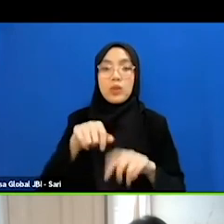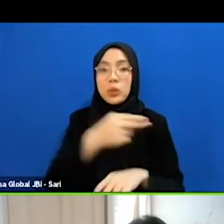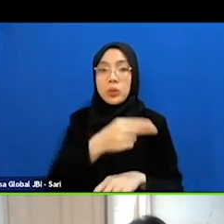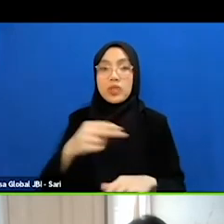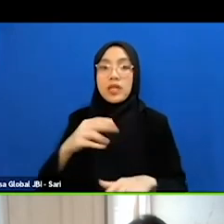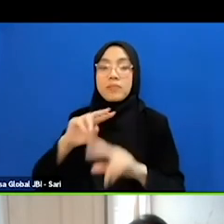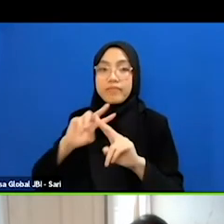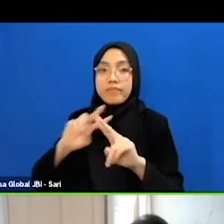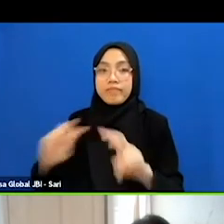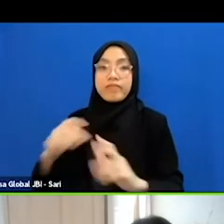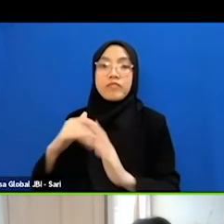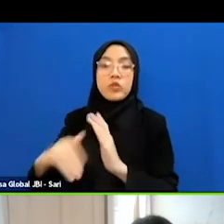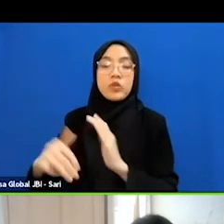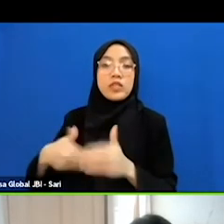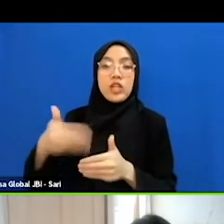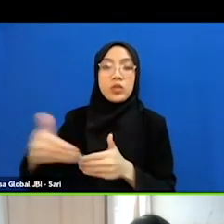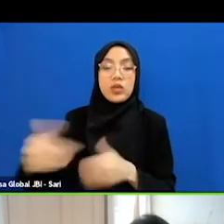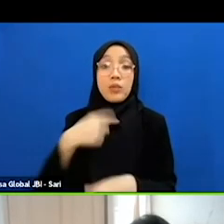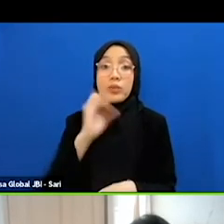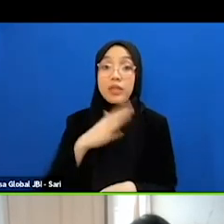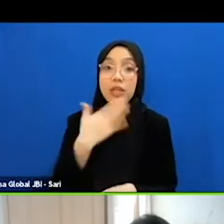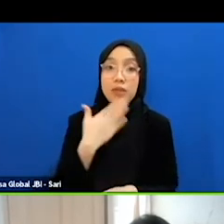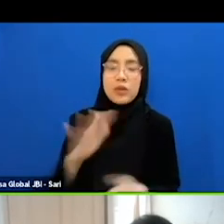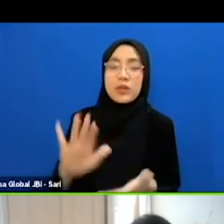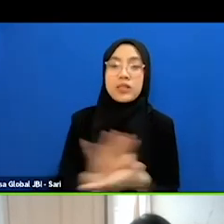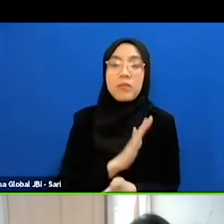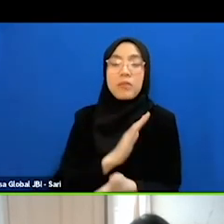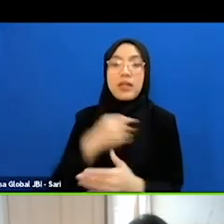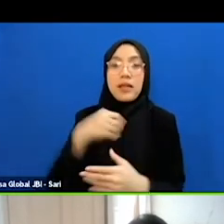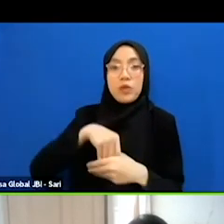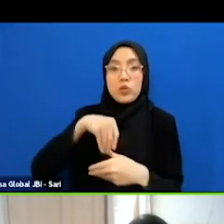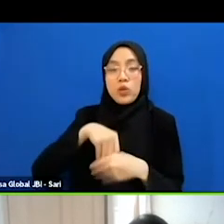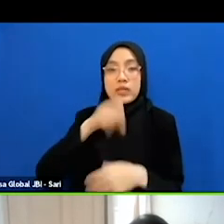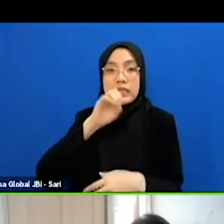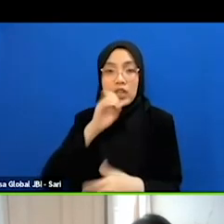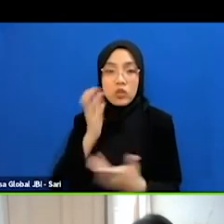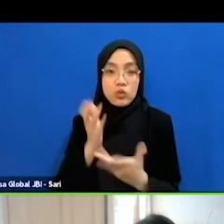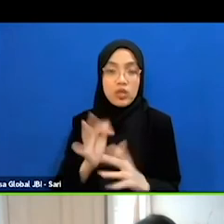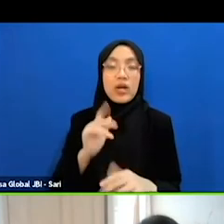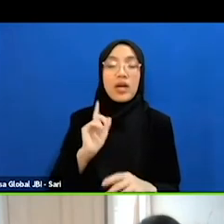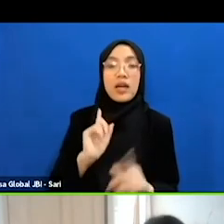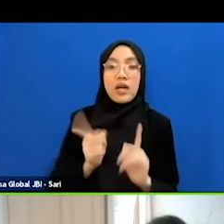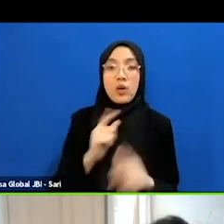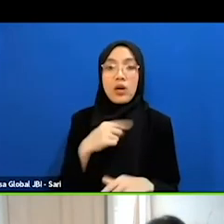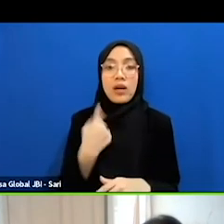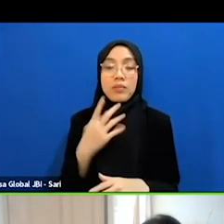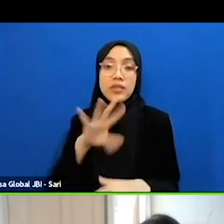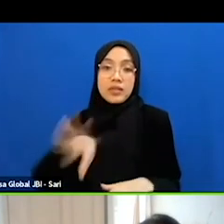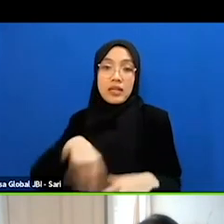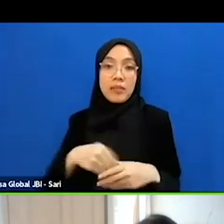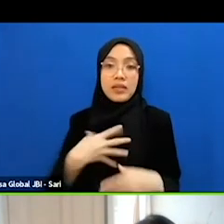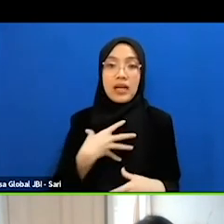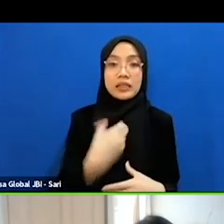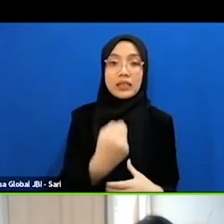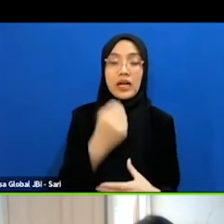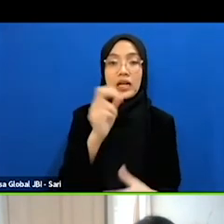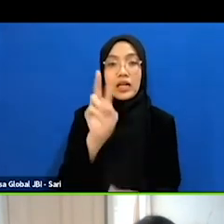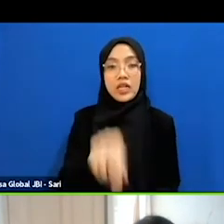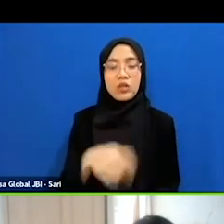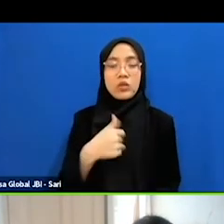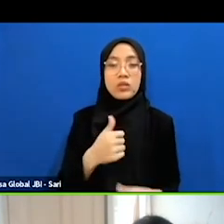selanjutnya begitu Jadi terima kasih banyak atas kesempatan dan masukannya tentunya jika kami dilibatkan kembali di dalam